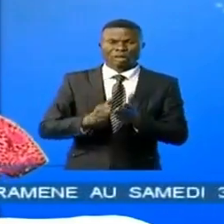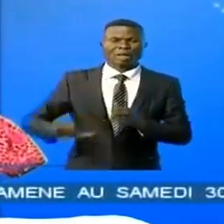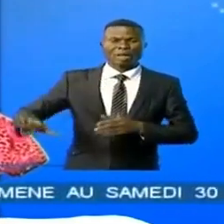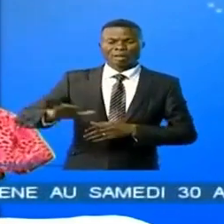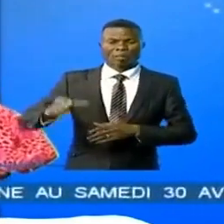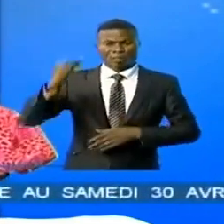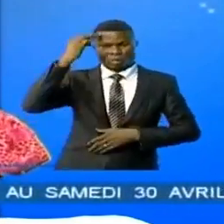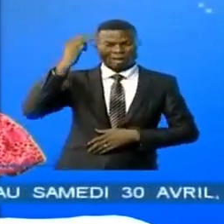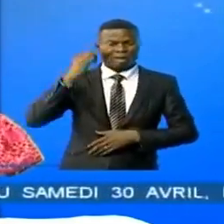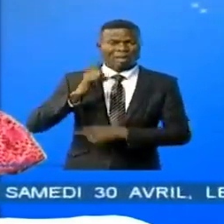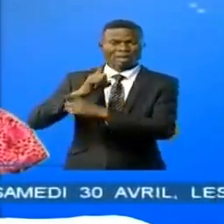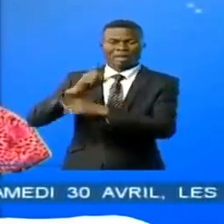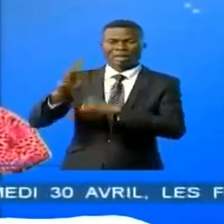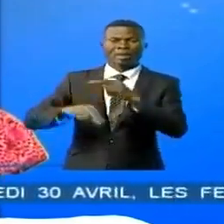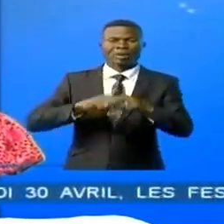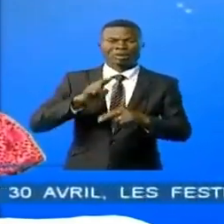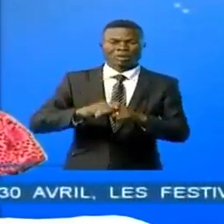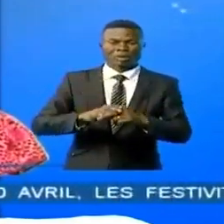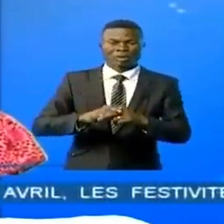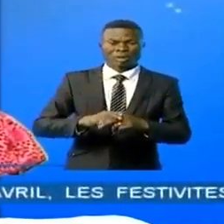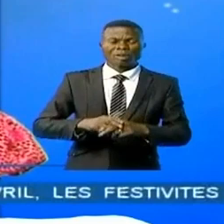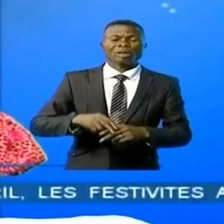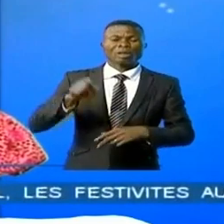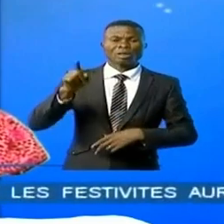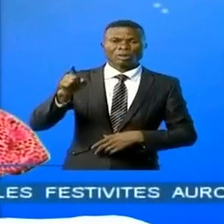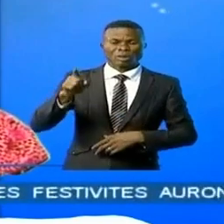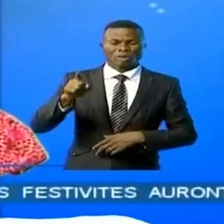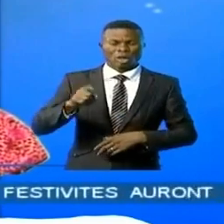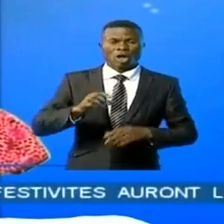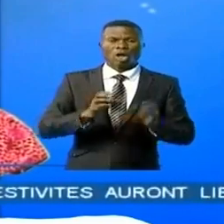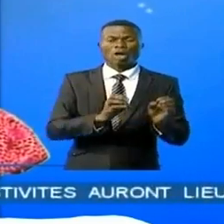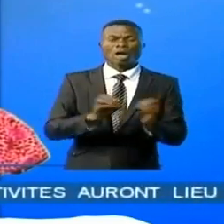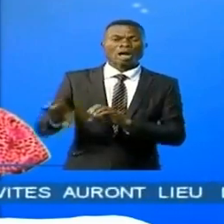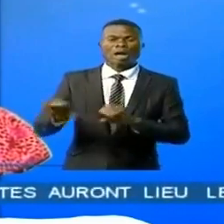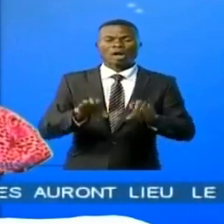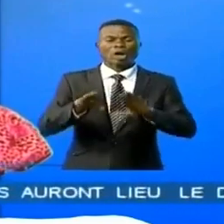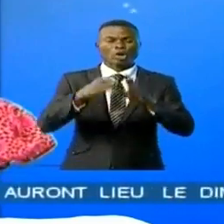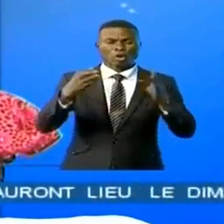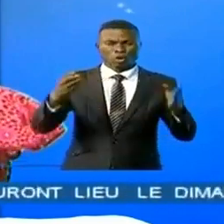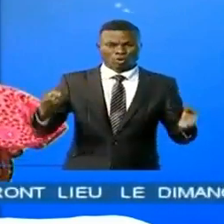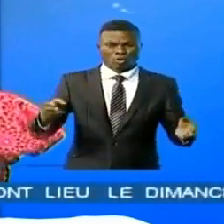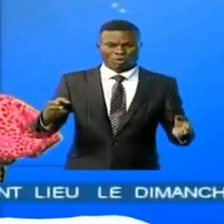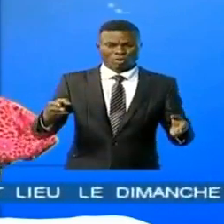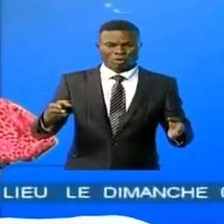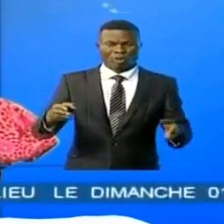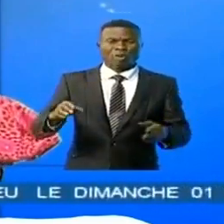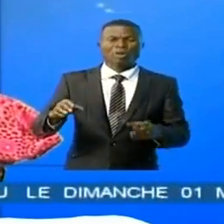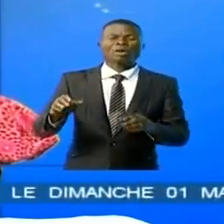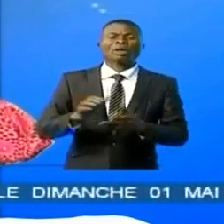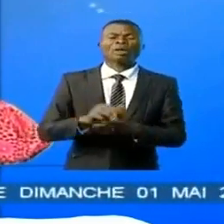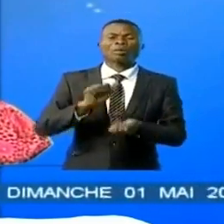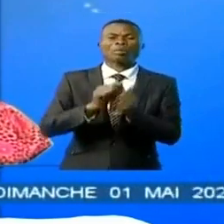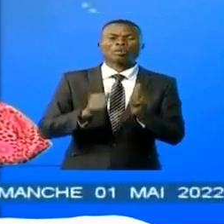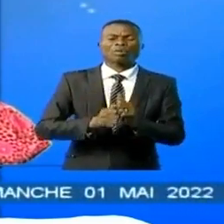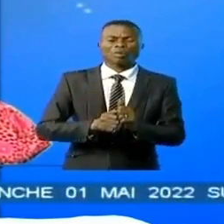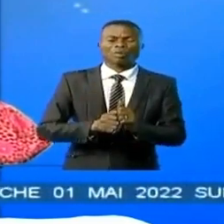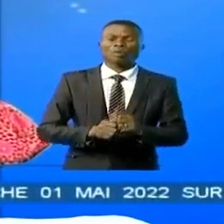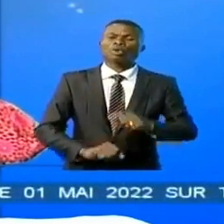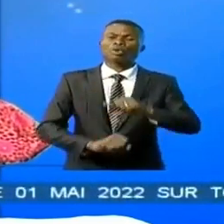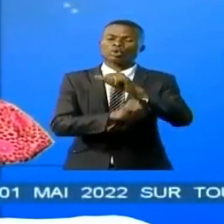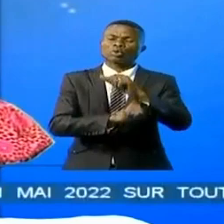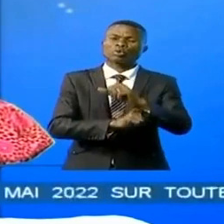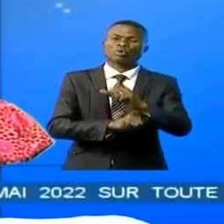de la défense nationale gilbert kabanda qui a présidé cette cérémonie d'ouverture placée sous le haut patronage du chef de l'état